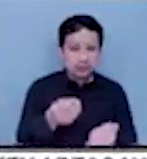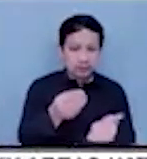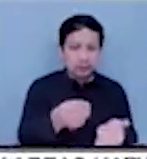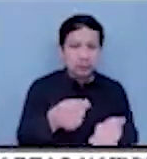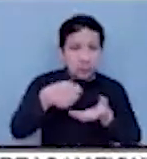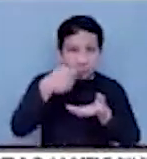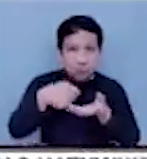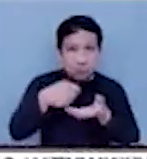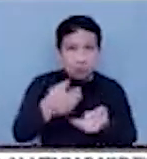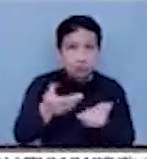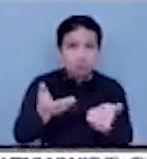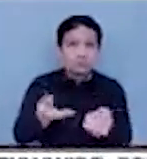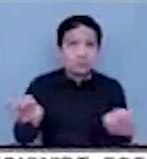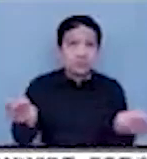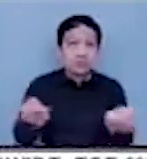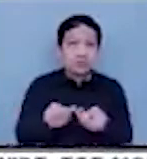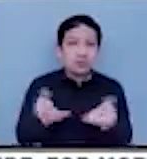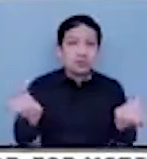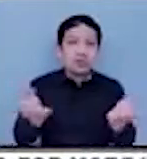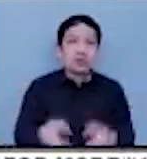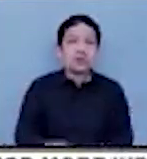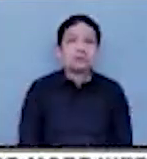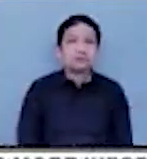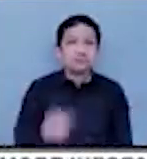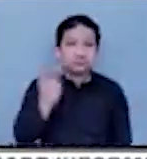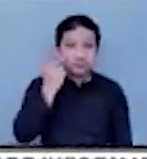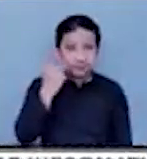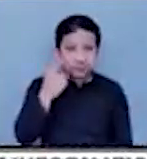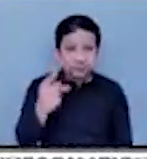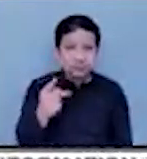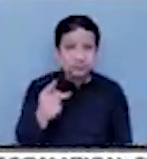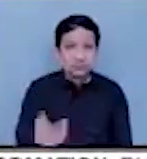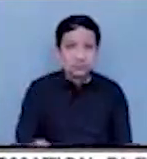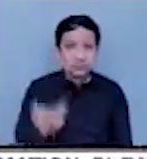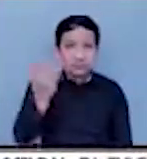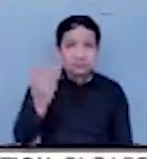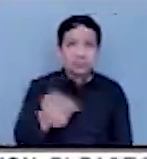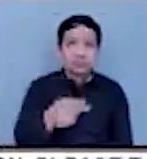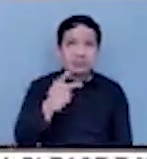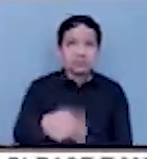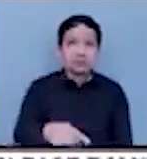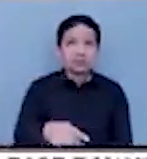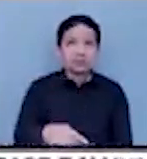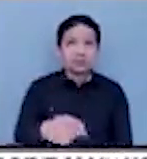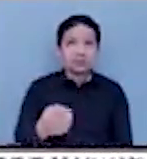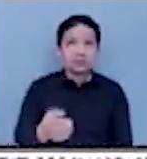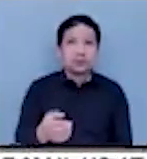Lugod Gymnasium. Kenneth Pasyente, para sa Morning Show ng Bayan, Rise and Shine, Pilipinas.